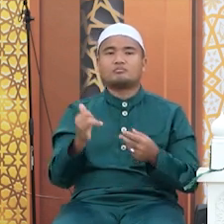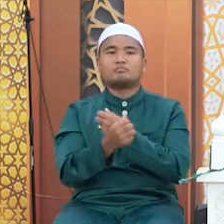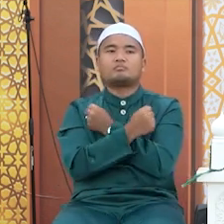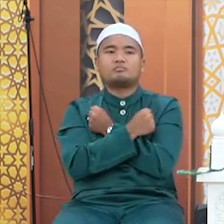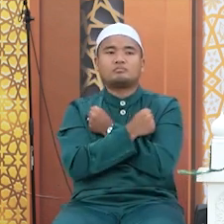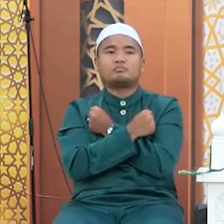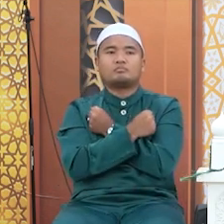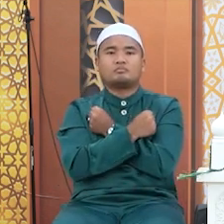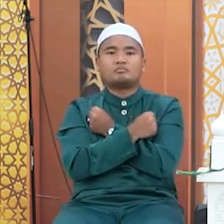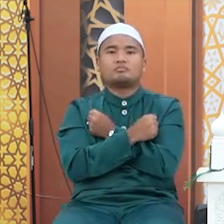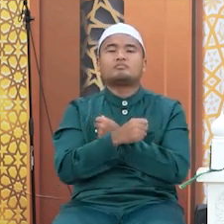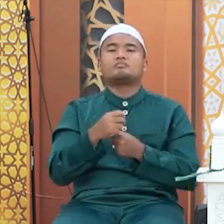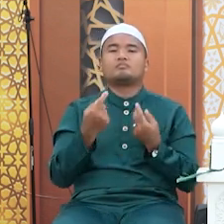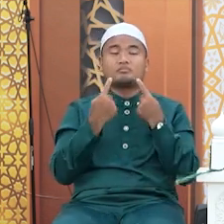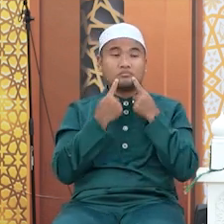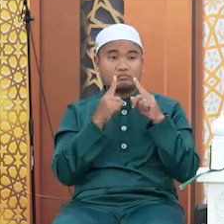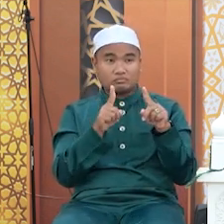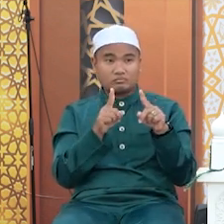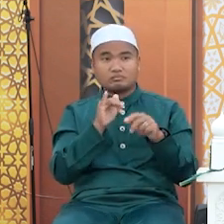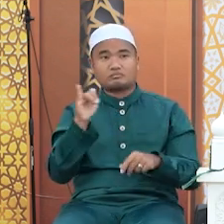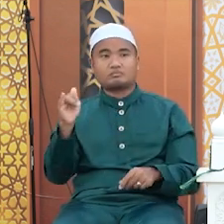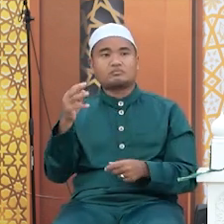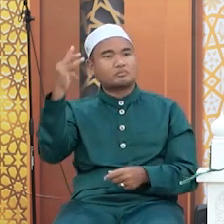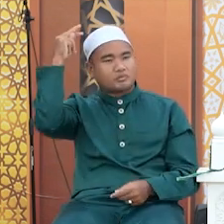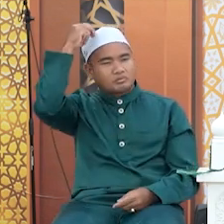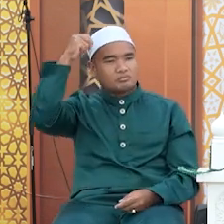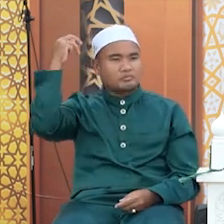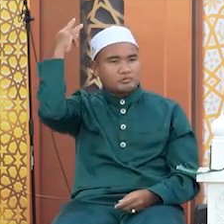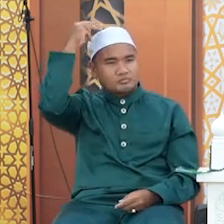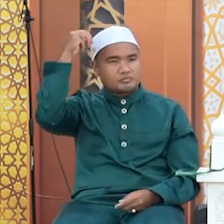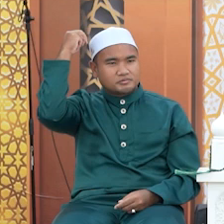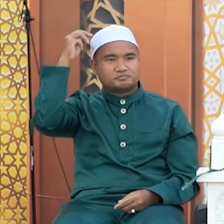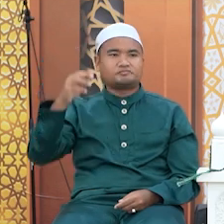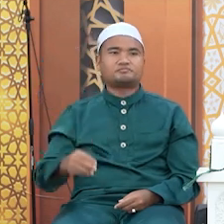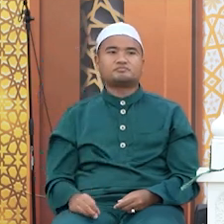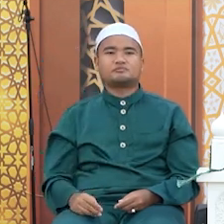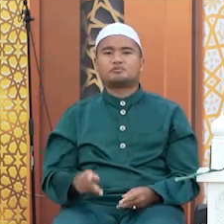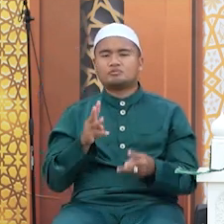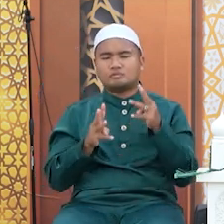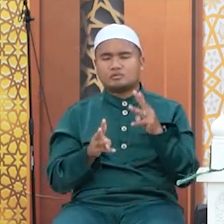Laki bini ni hak nombor satu kasih. Rasulullah, kita tak bini aku, aku sayang kali. Hak ni kata laki aku, aku sayang. Tak, Rasulullah.